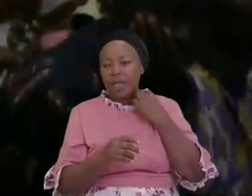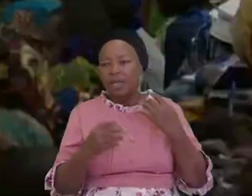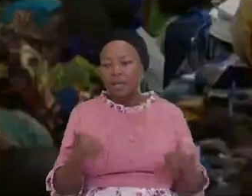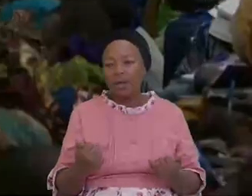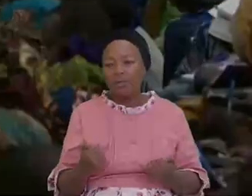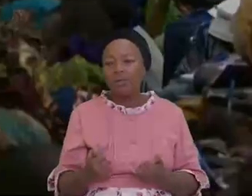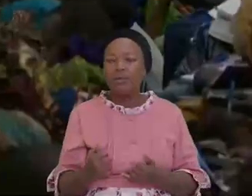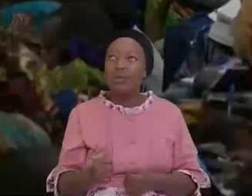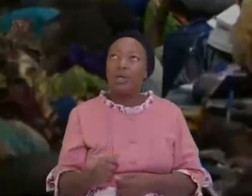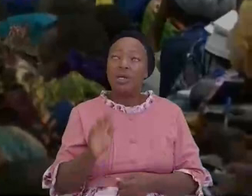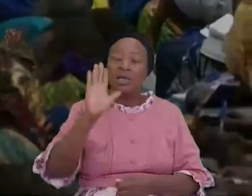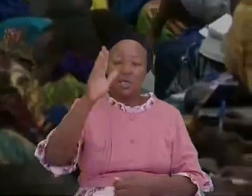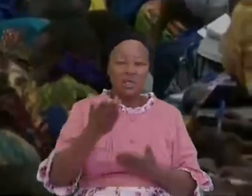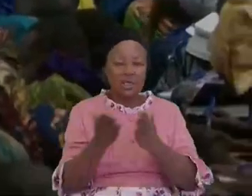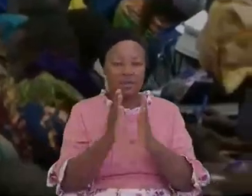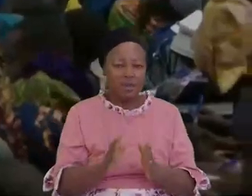Ses serviteurs.